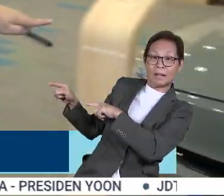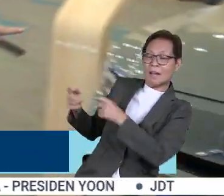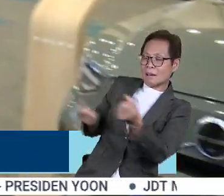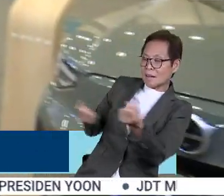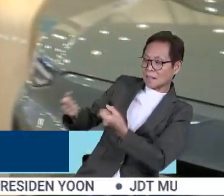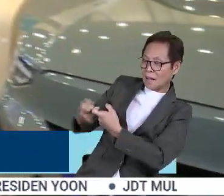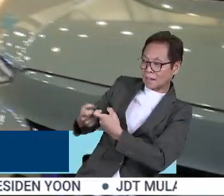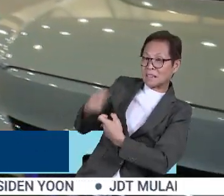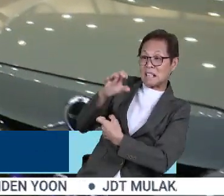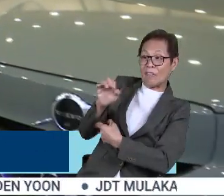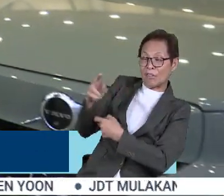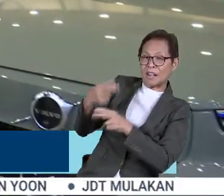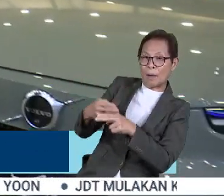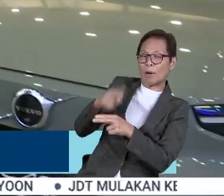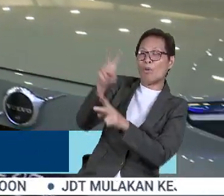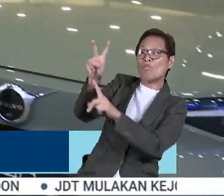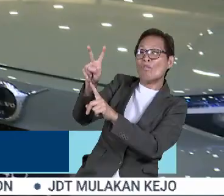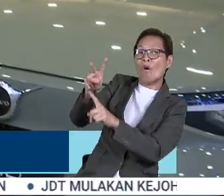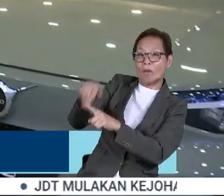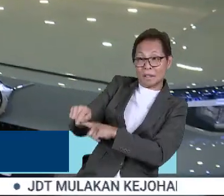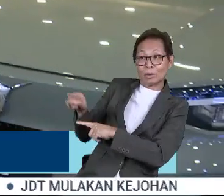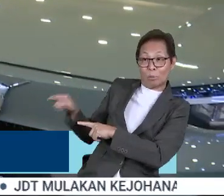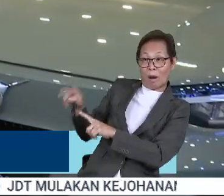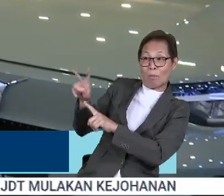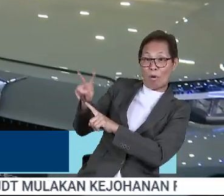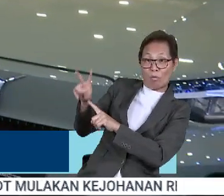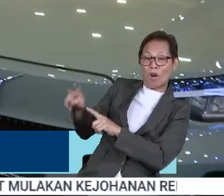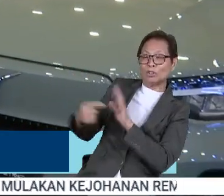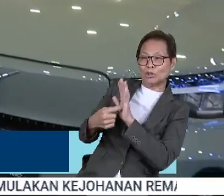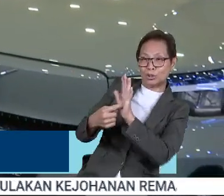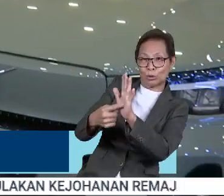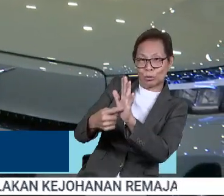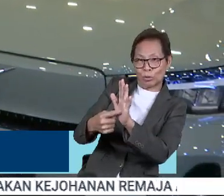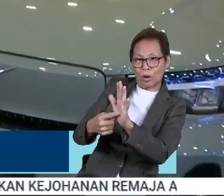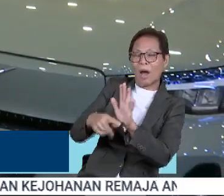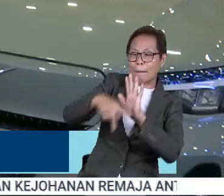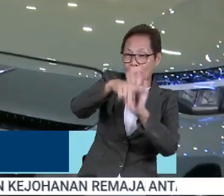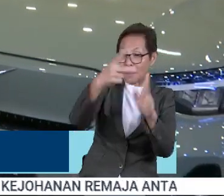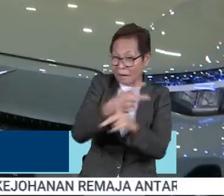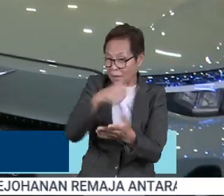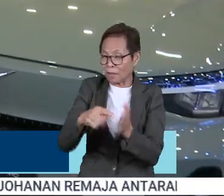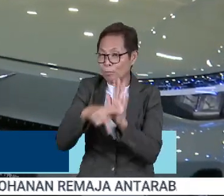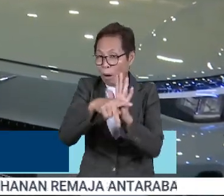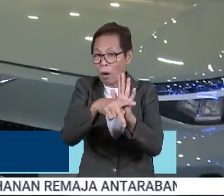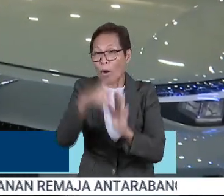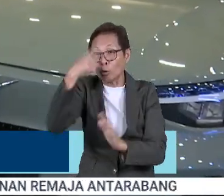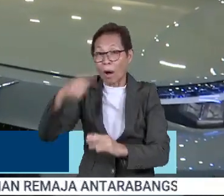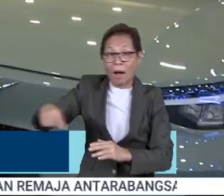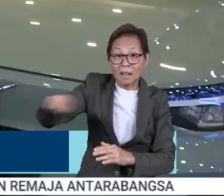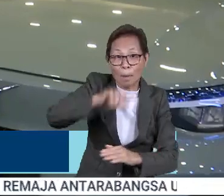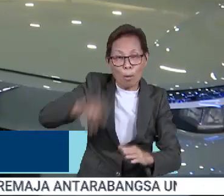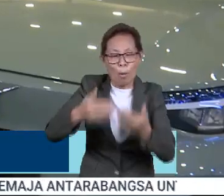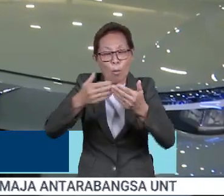ketelitic dari zona mau Volvo yang turun di paparkan pada pameran kali ini Nah untuk foto Anda hari ini belum lagi